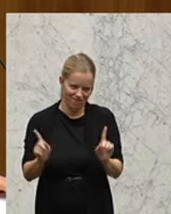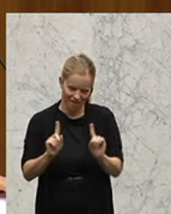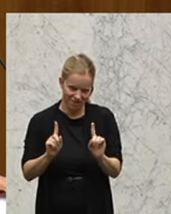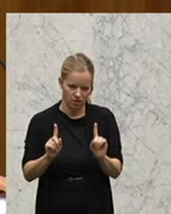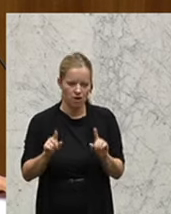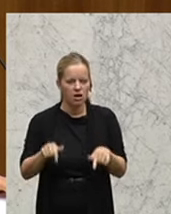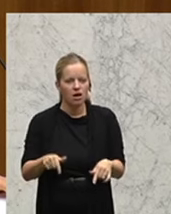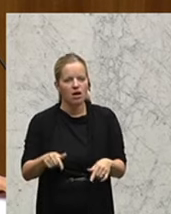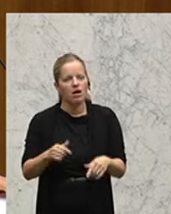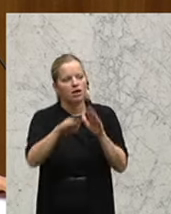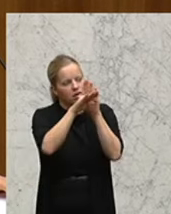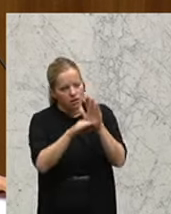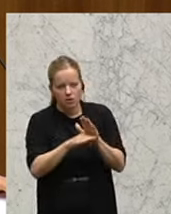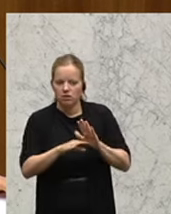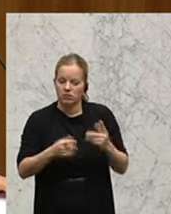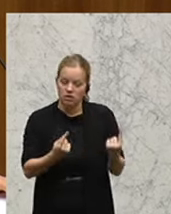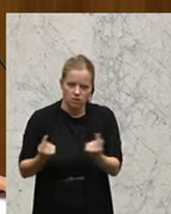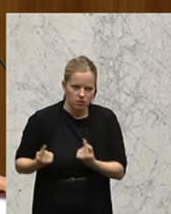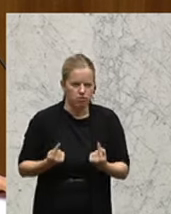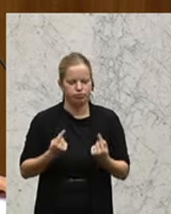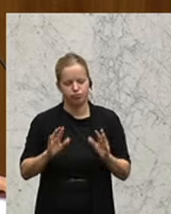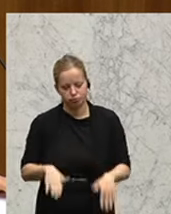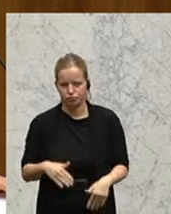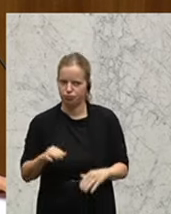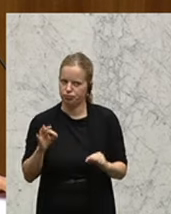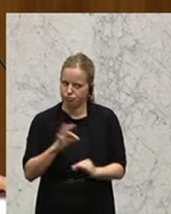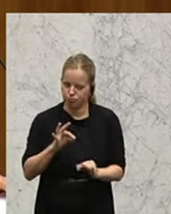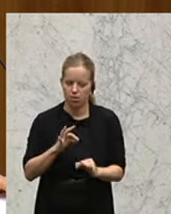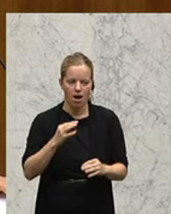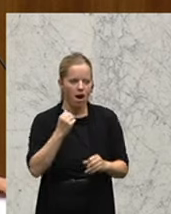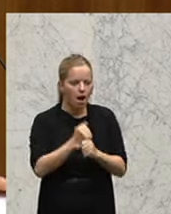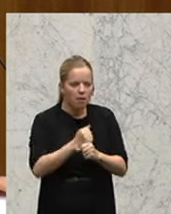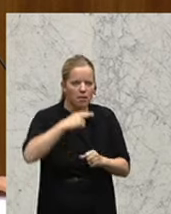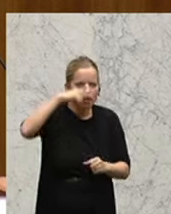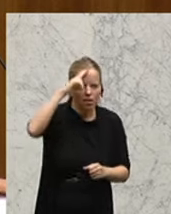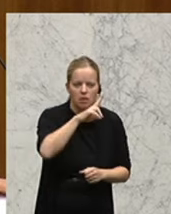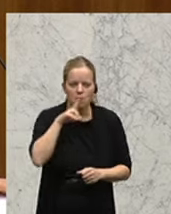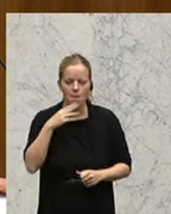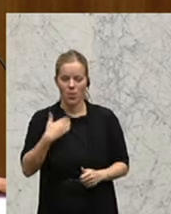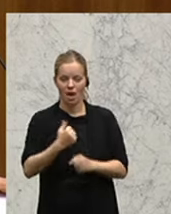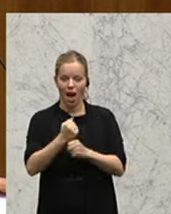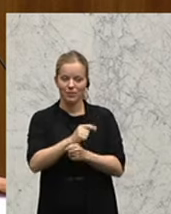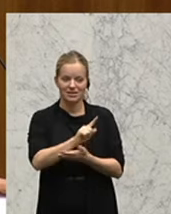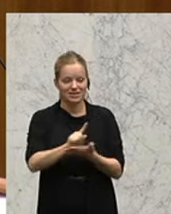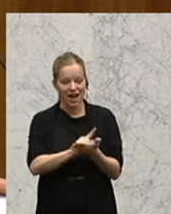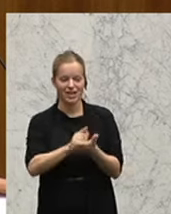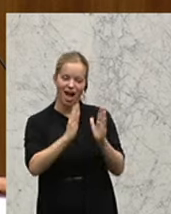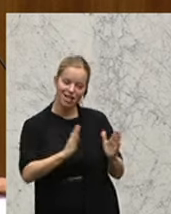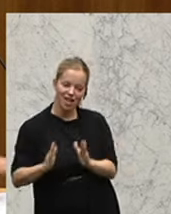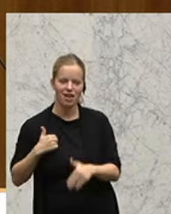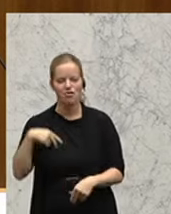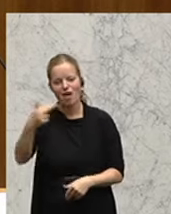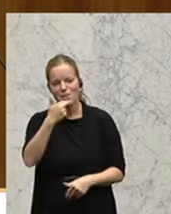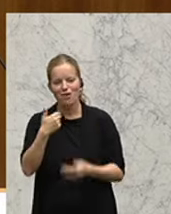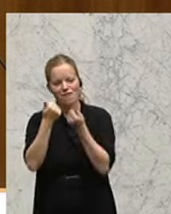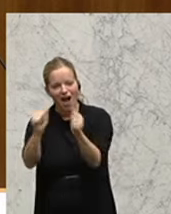heute... erwerbstätige Familienväter und Mütter sich ihre Arbeitszeit so einteilen wollen, dass sie Zeit haben für die Kinder, dass sie mal einen